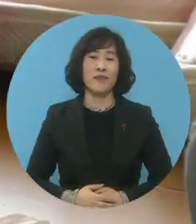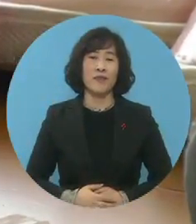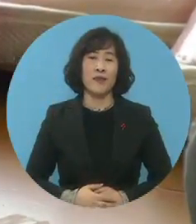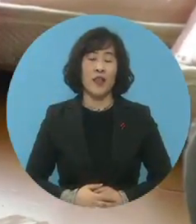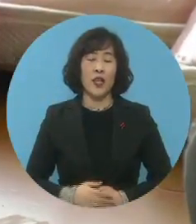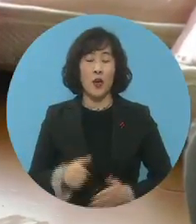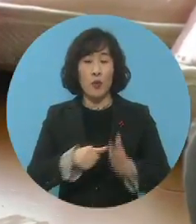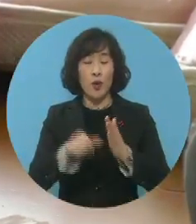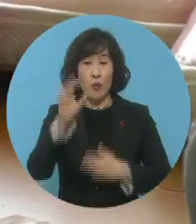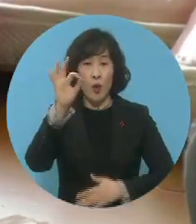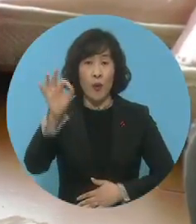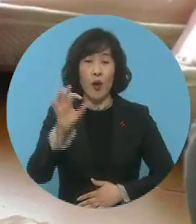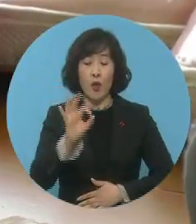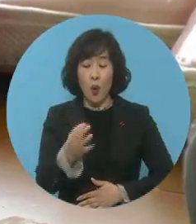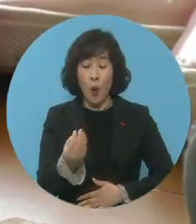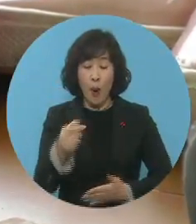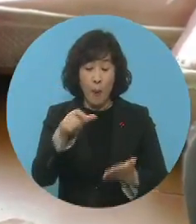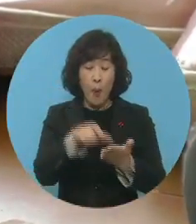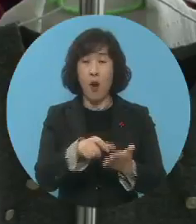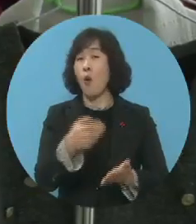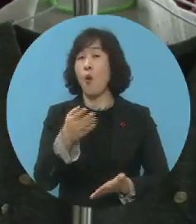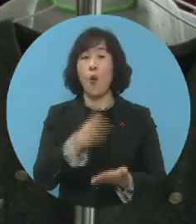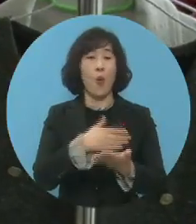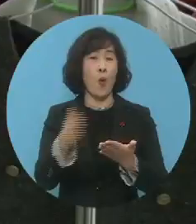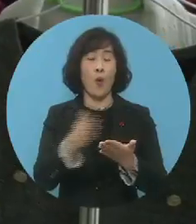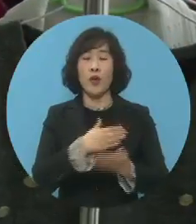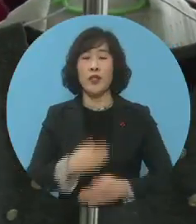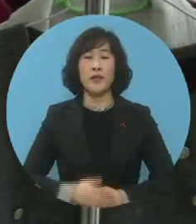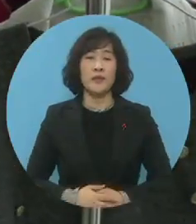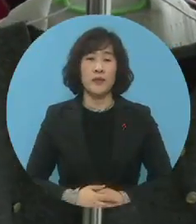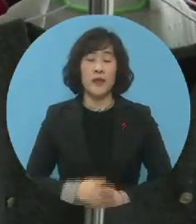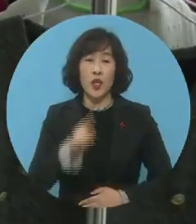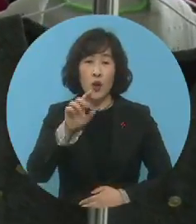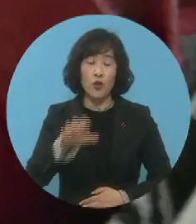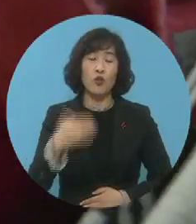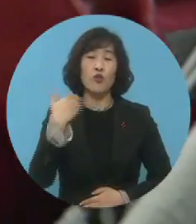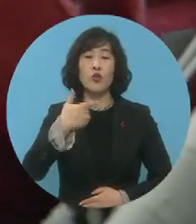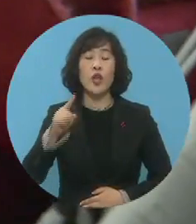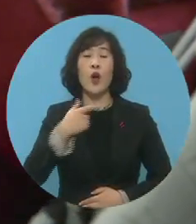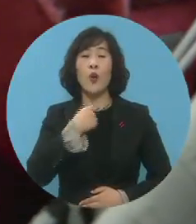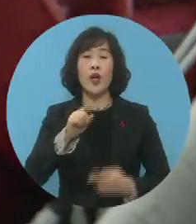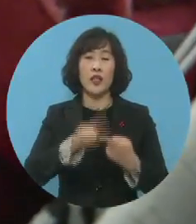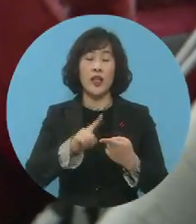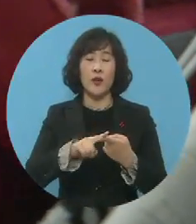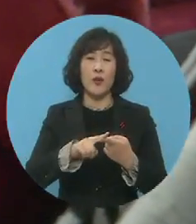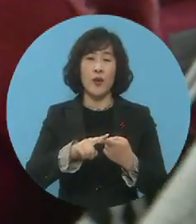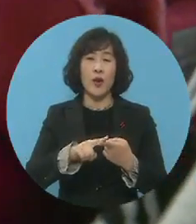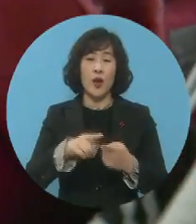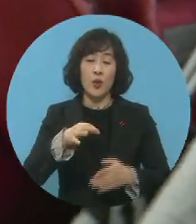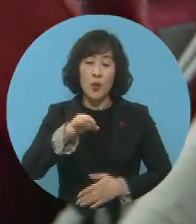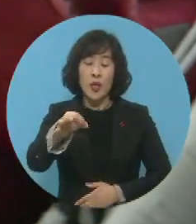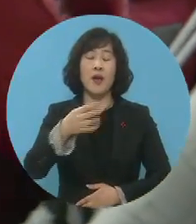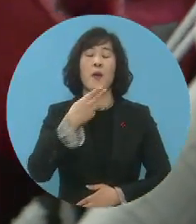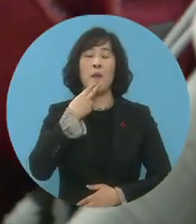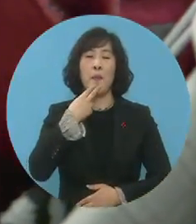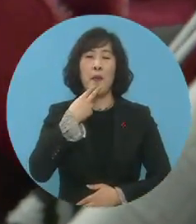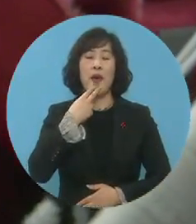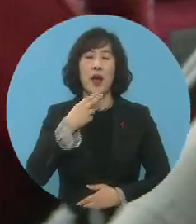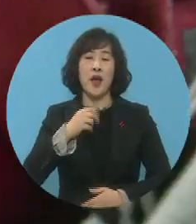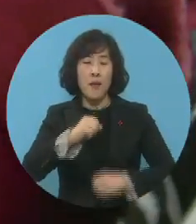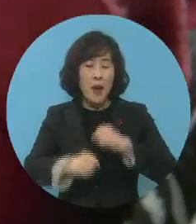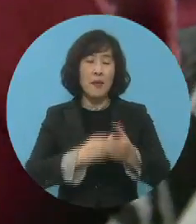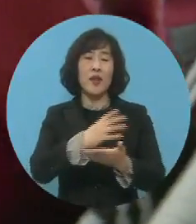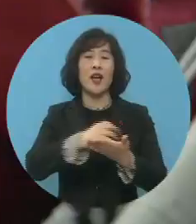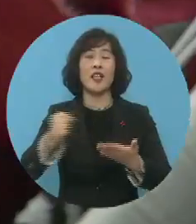있습니다. 진열된 물건에는 가격표가 붙어있지 않습니다. 이곳은 누구나 원하는 만큼 돈을